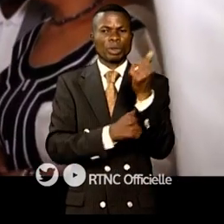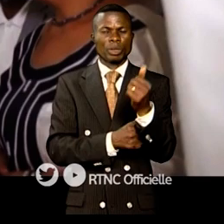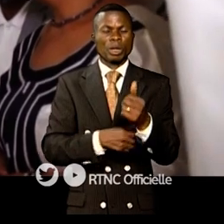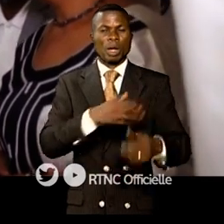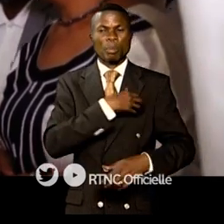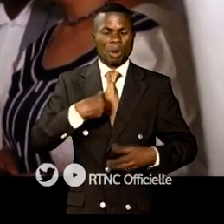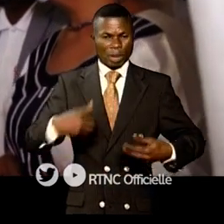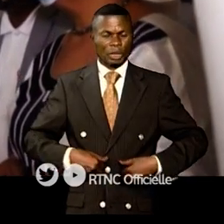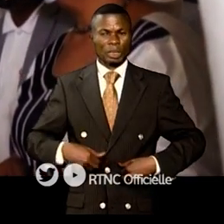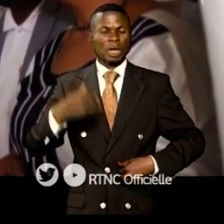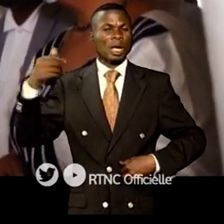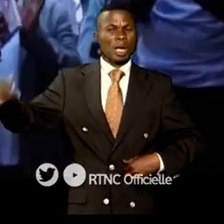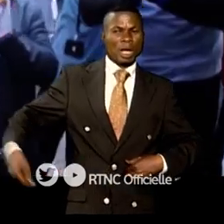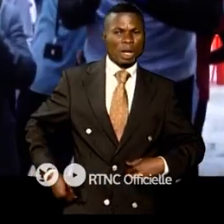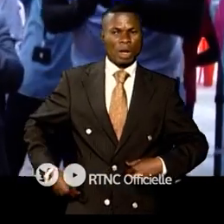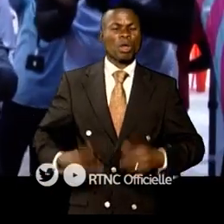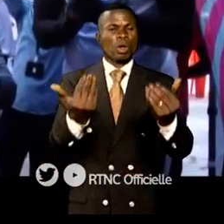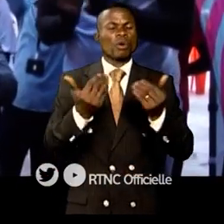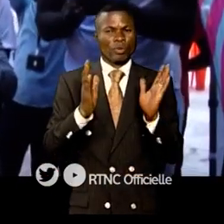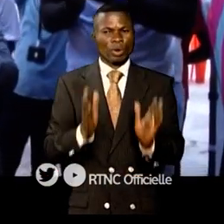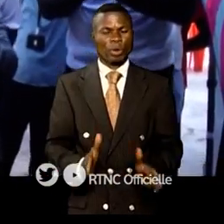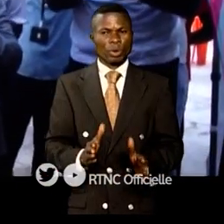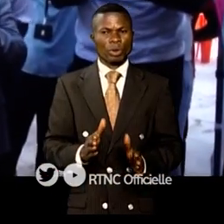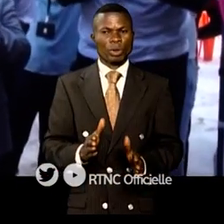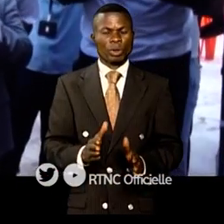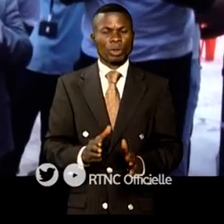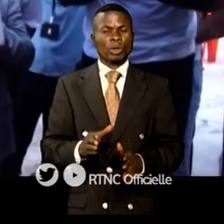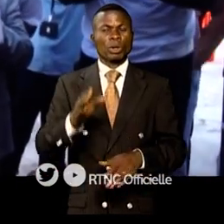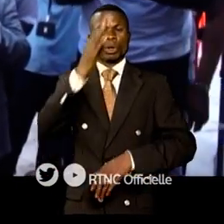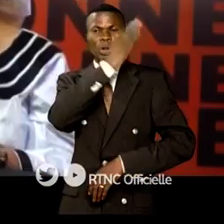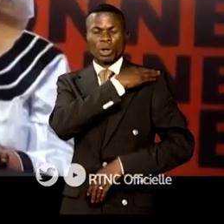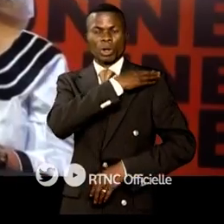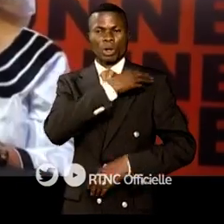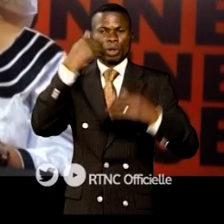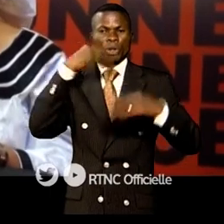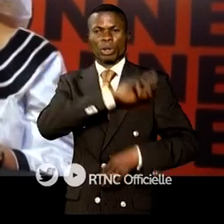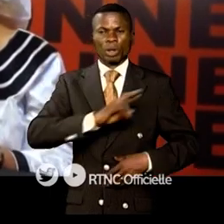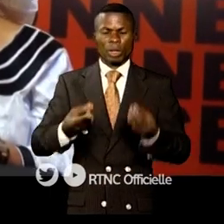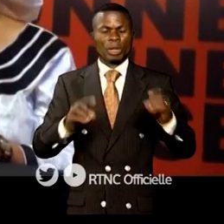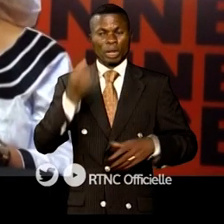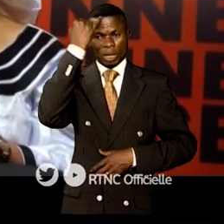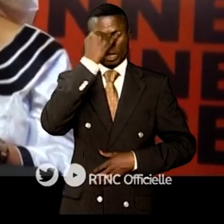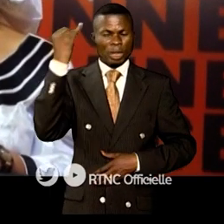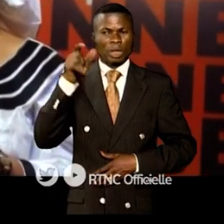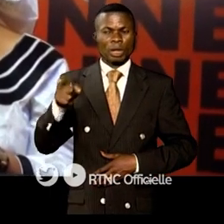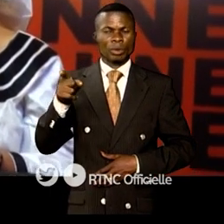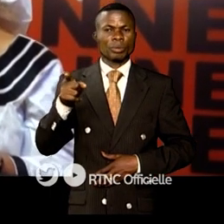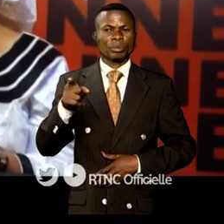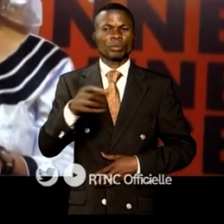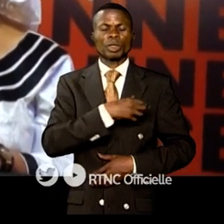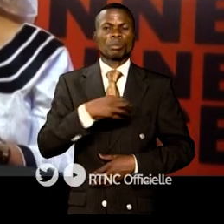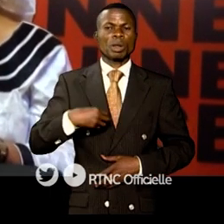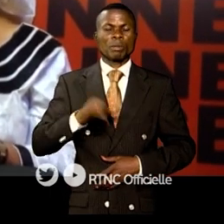infirmière congolaise, secouriste et volontaire, nommée dernièrement chevalière de la République d'Italie. Il s'agit